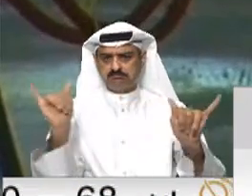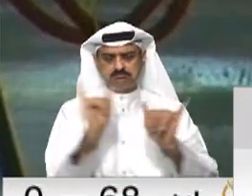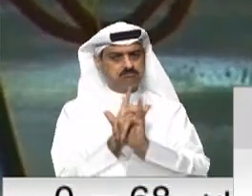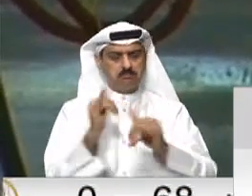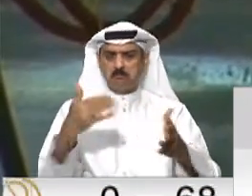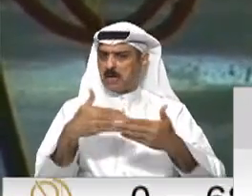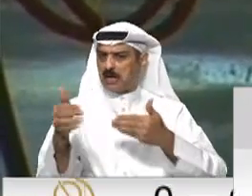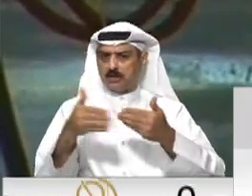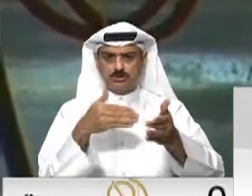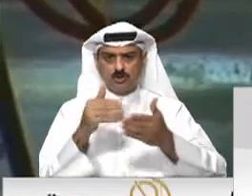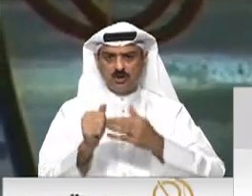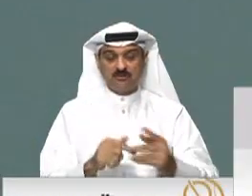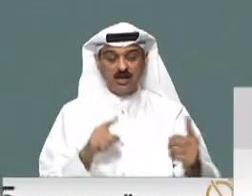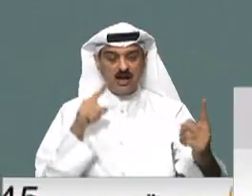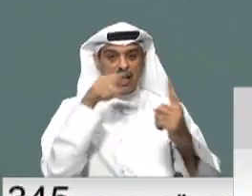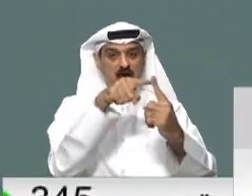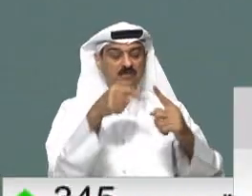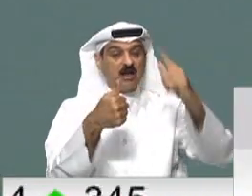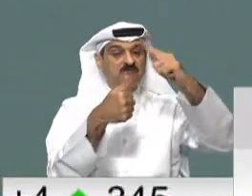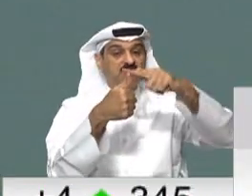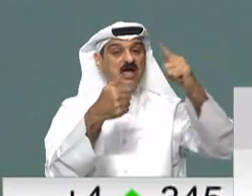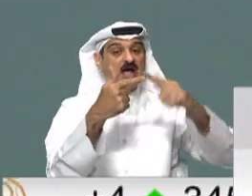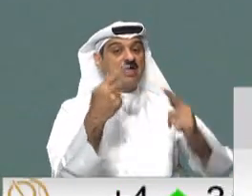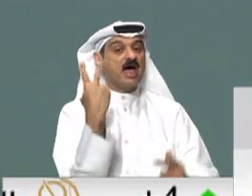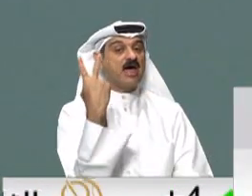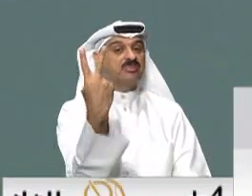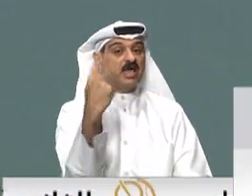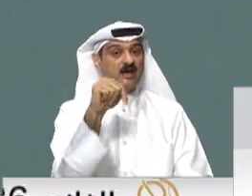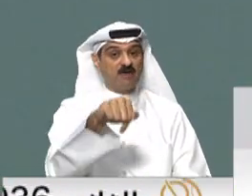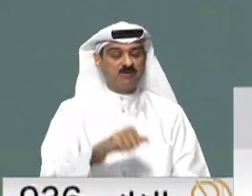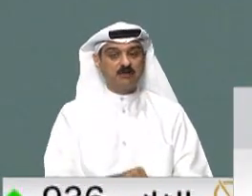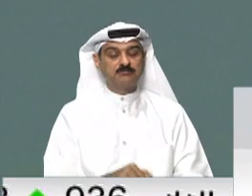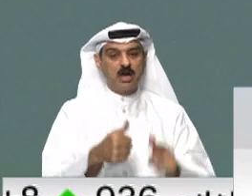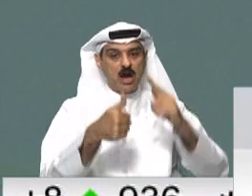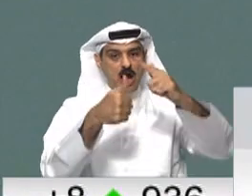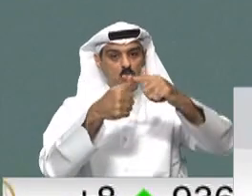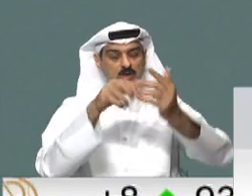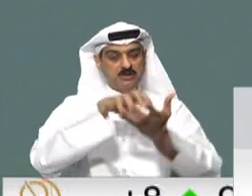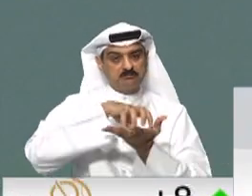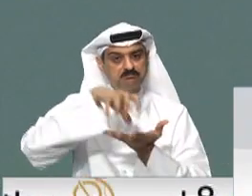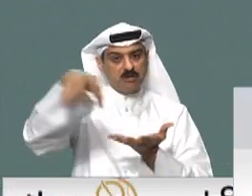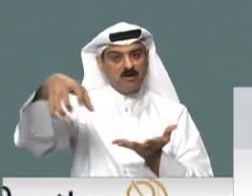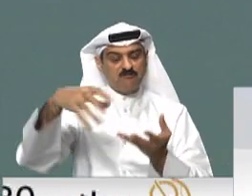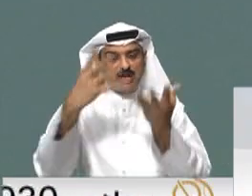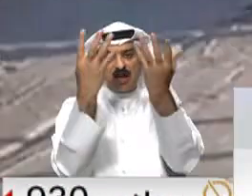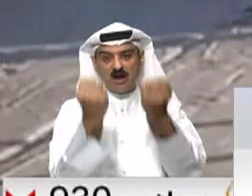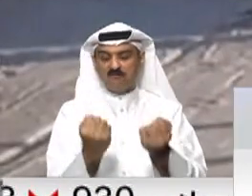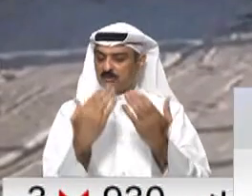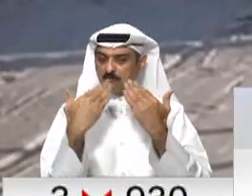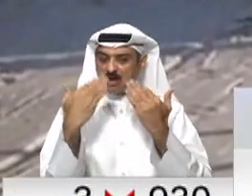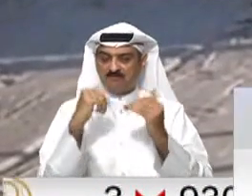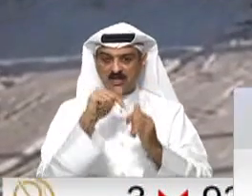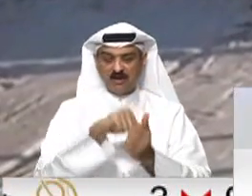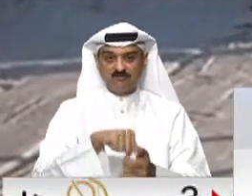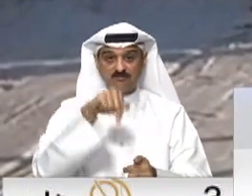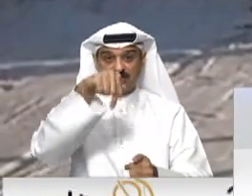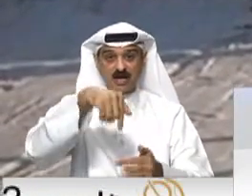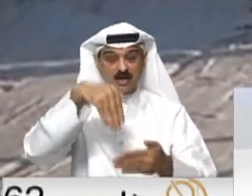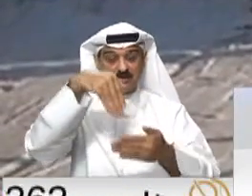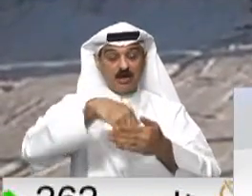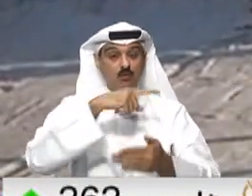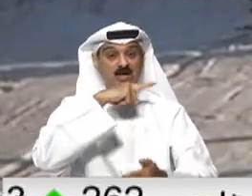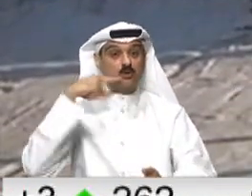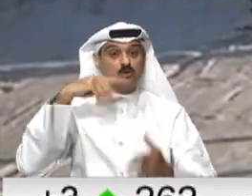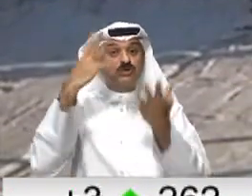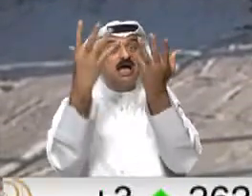حقق هدفين رئيسيين هما عدم التسبب في الشاحن معروض وفي الوقت نفسه خفض عائدات موسكو